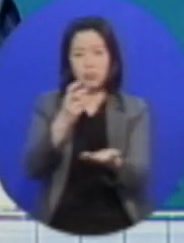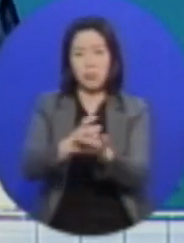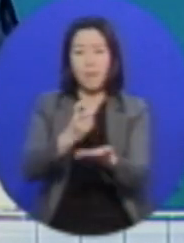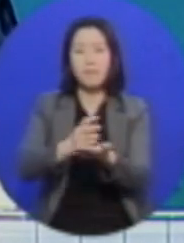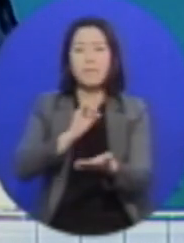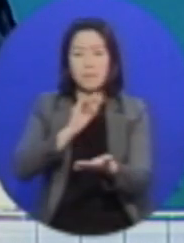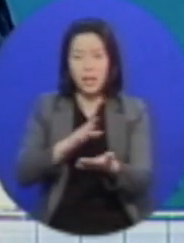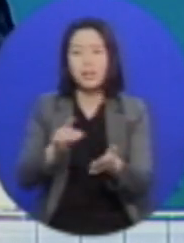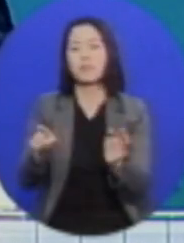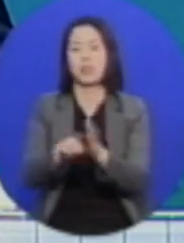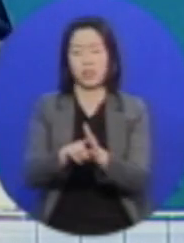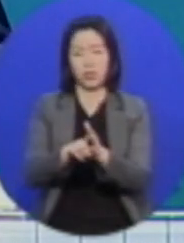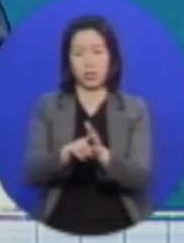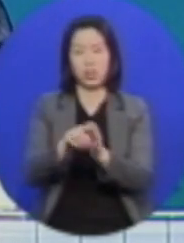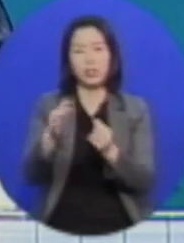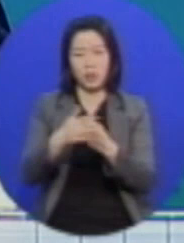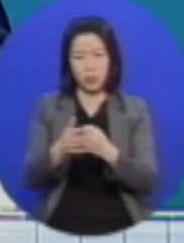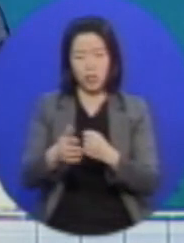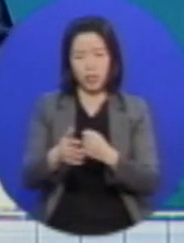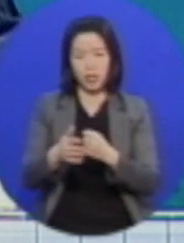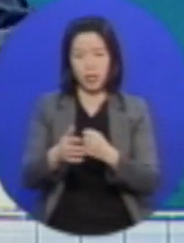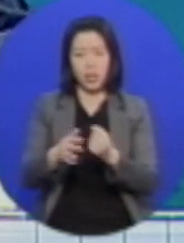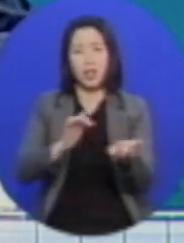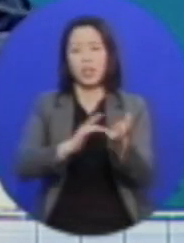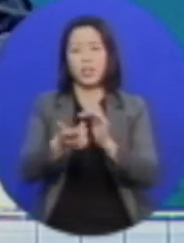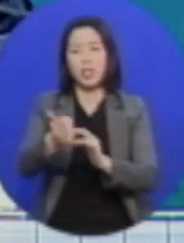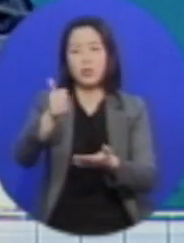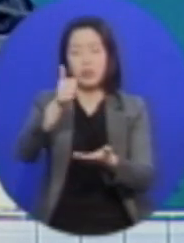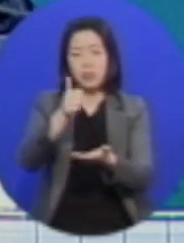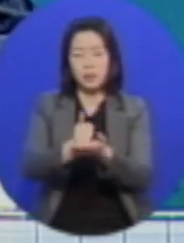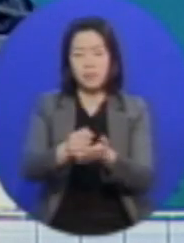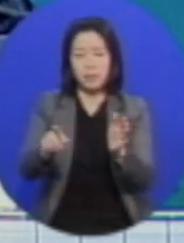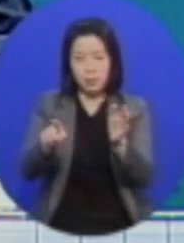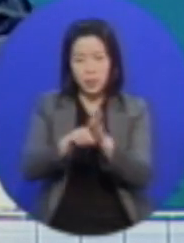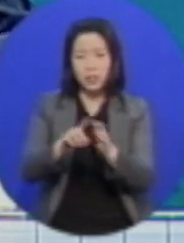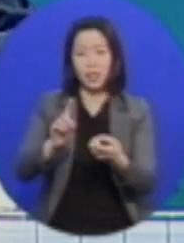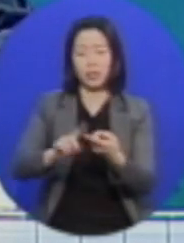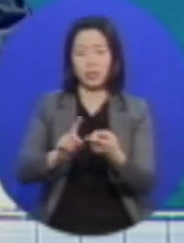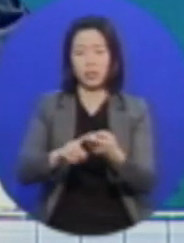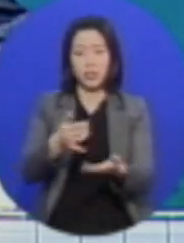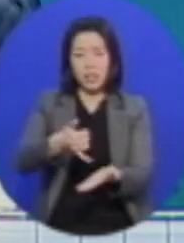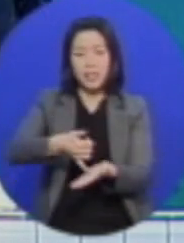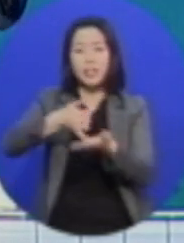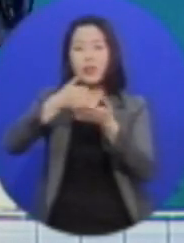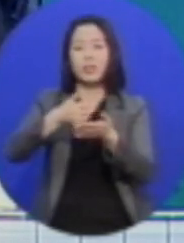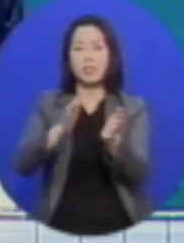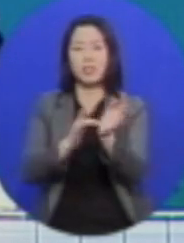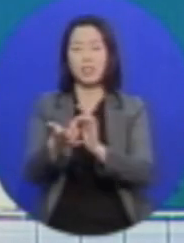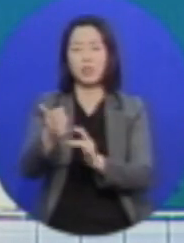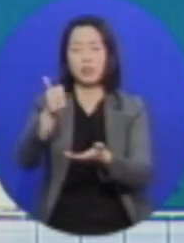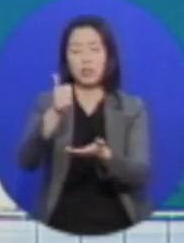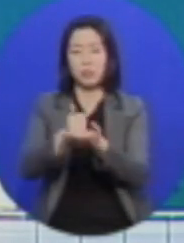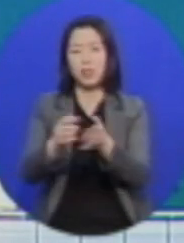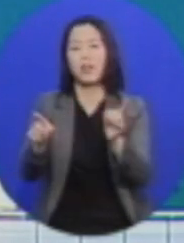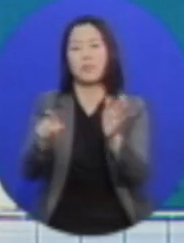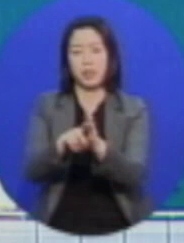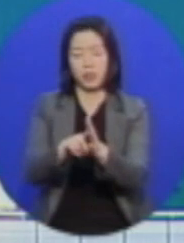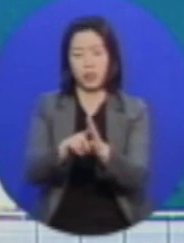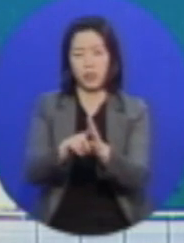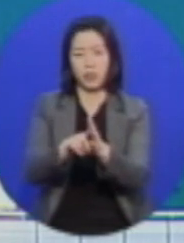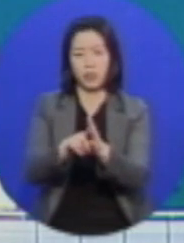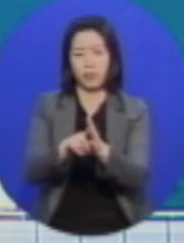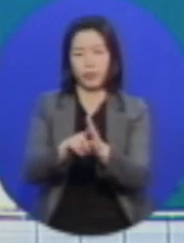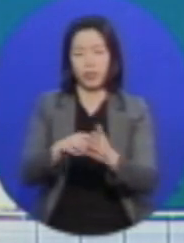예수님을 믿는다는 말은 인격이 신 그분을 진짜 믿는 거예요 여러분이 저를 믿는다 그러면